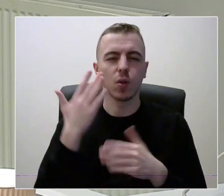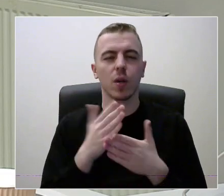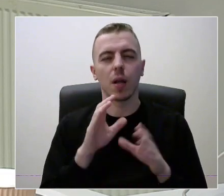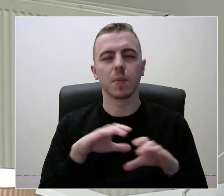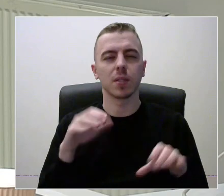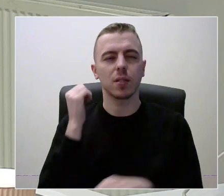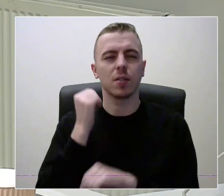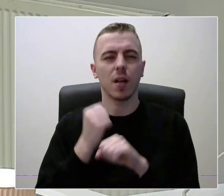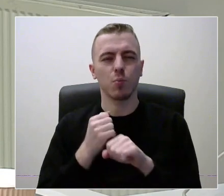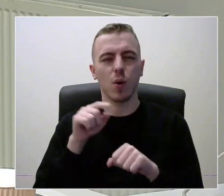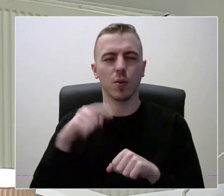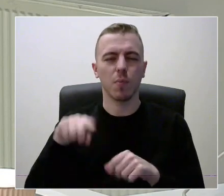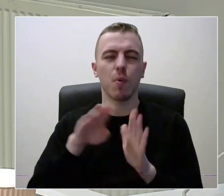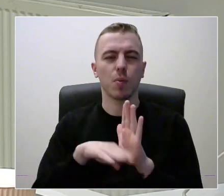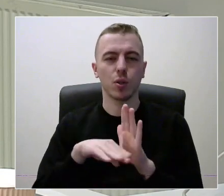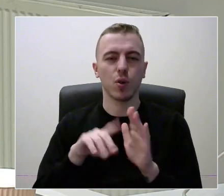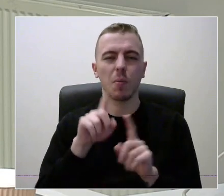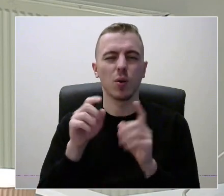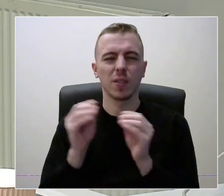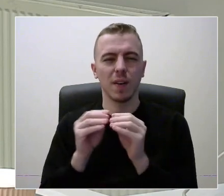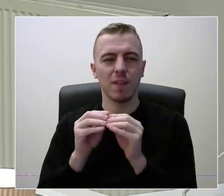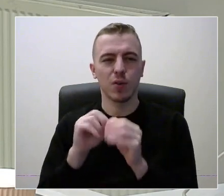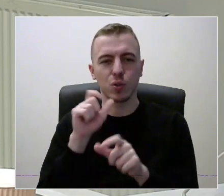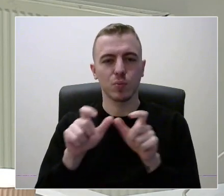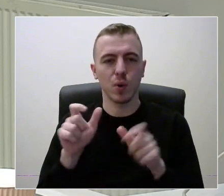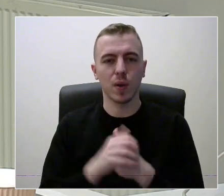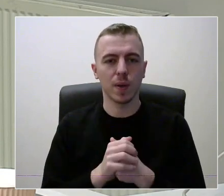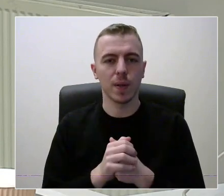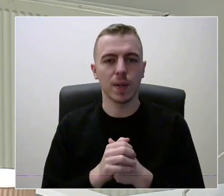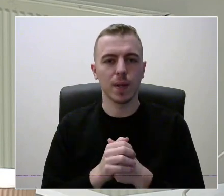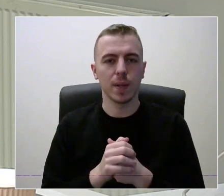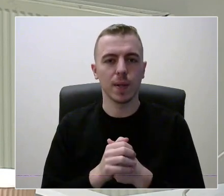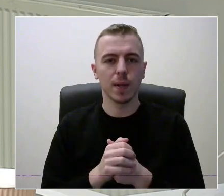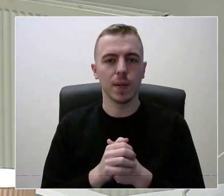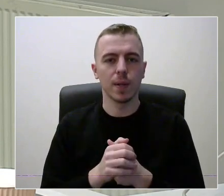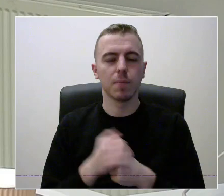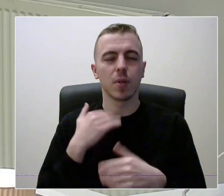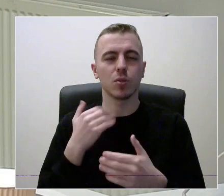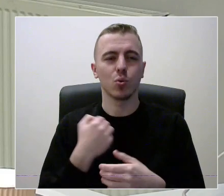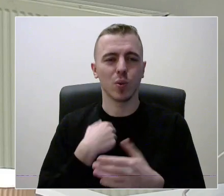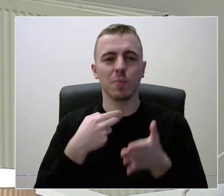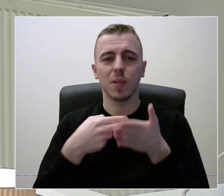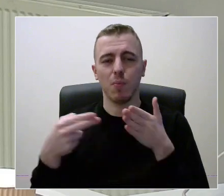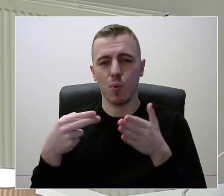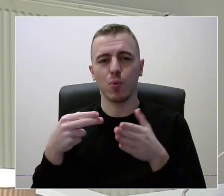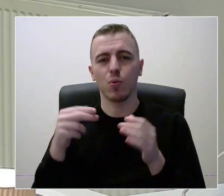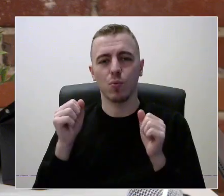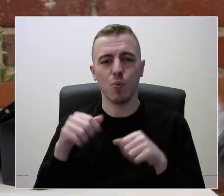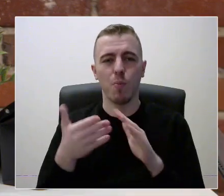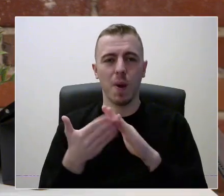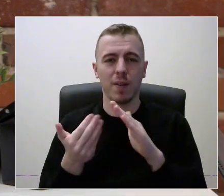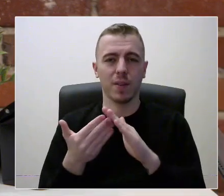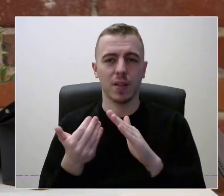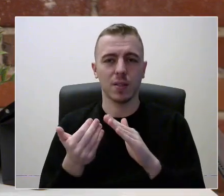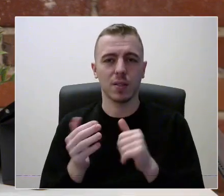iš esmės yra taip paprašiau apklausti tuos pačius, bet nu, mes turim tų įmonių ir mes galėtumėm jas pakviesti ir visiems